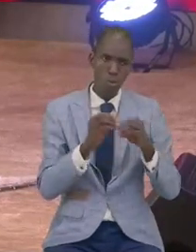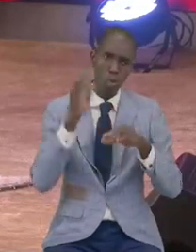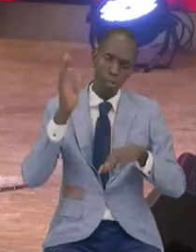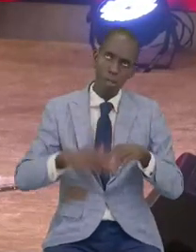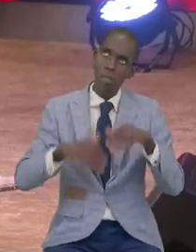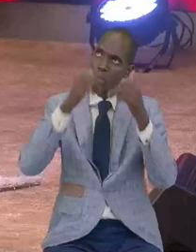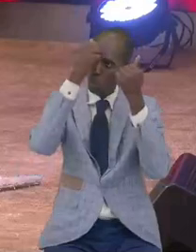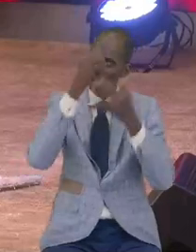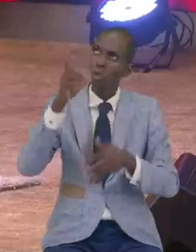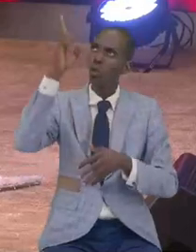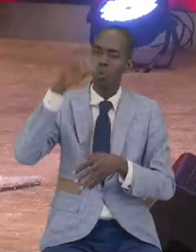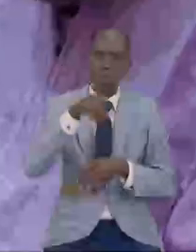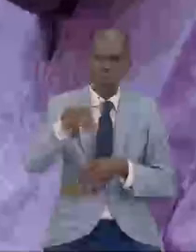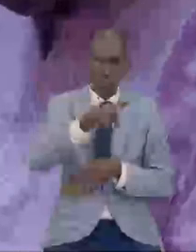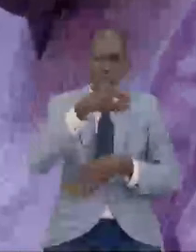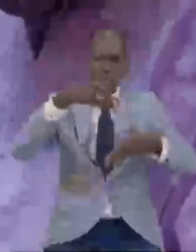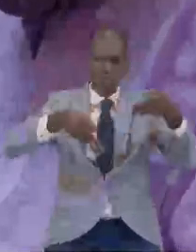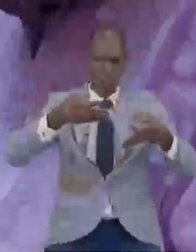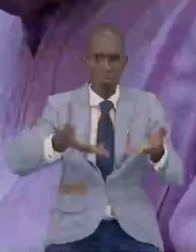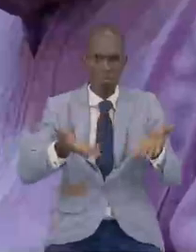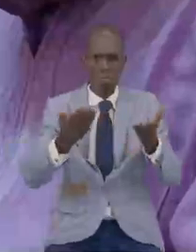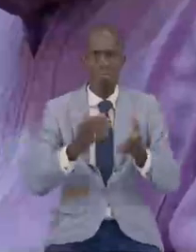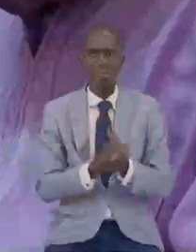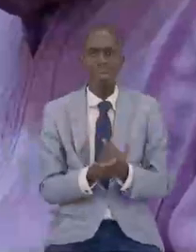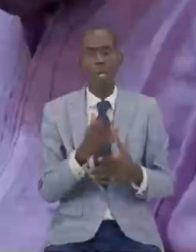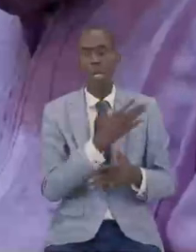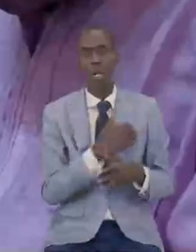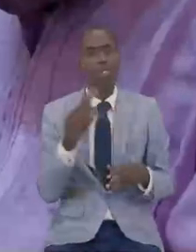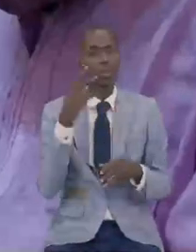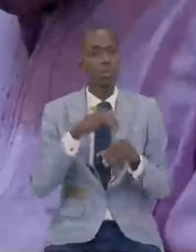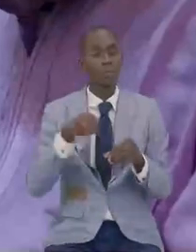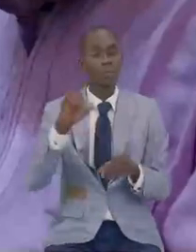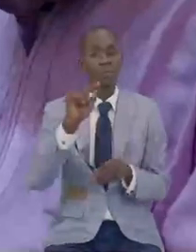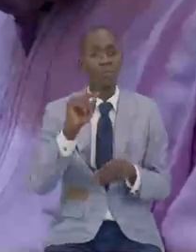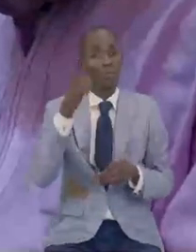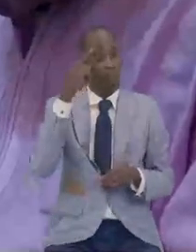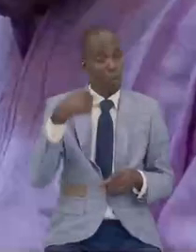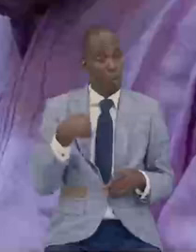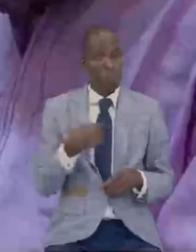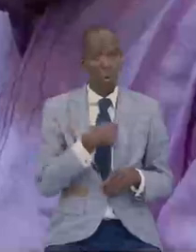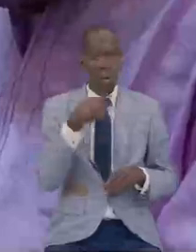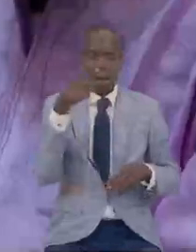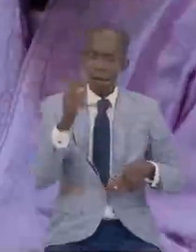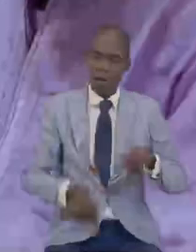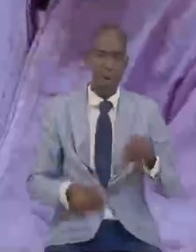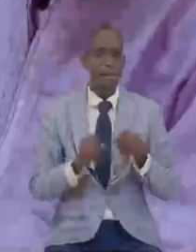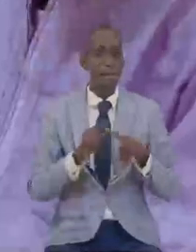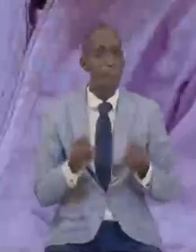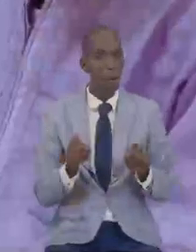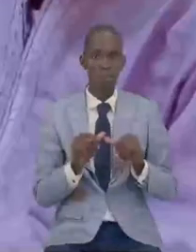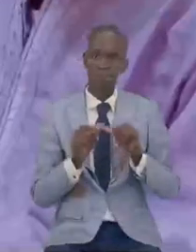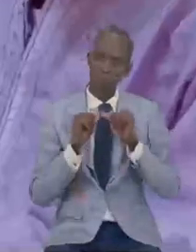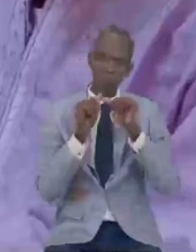qu'à Dieu. Verset 20. Car nous ne pouvons pas ne pas parler de ce